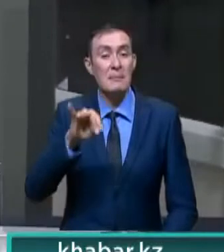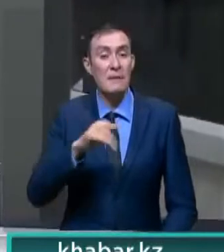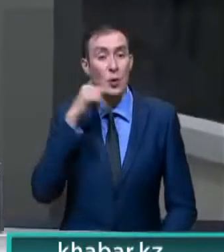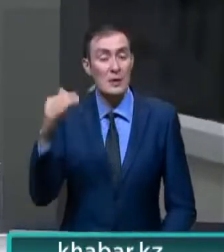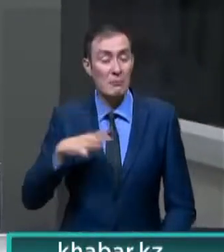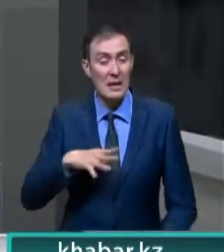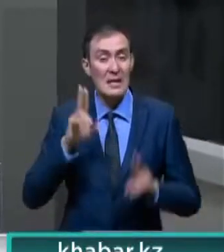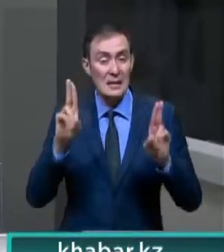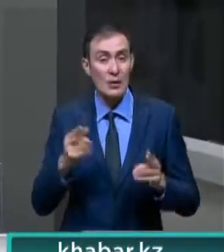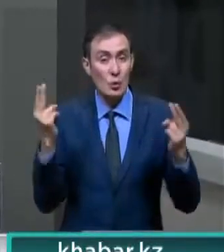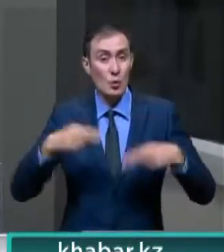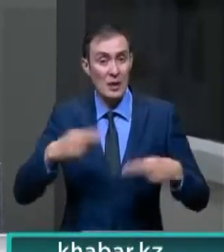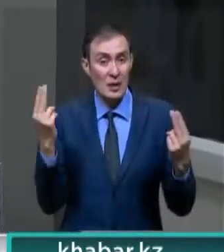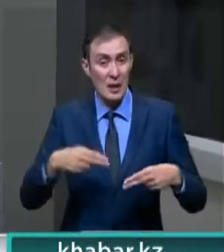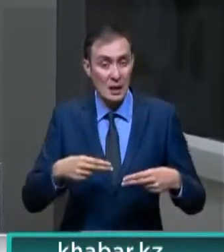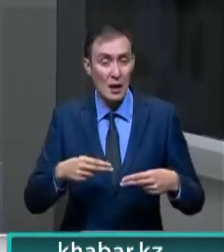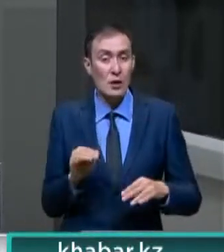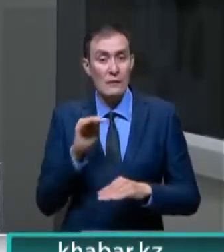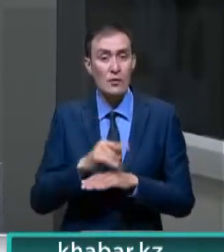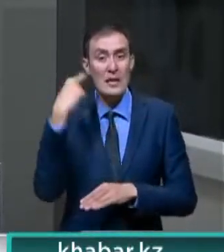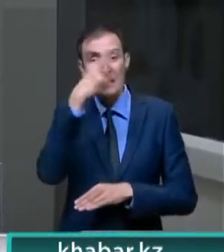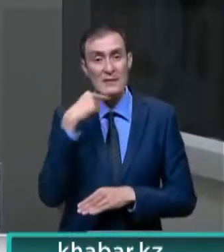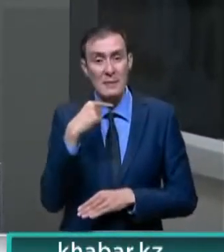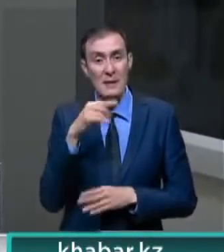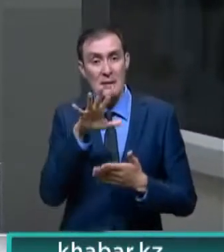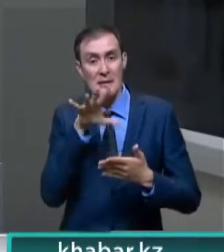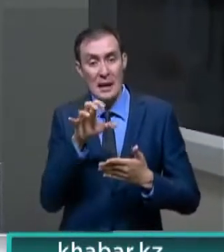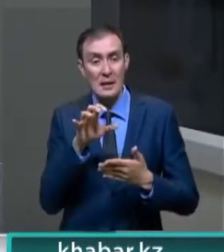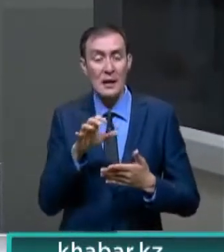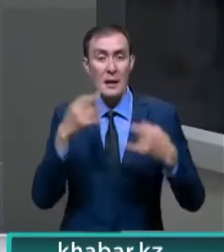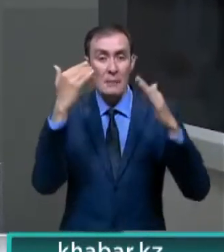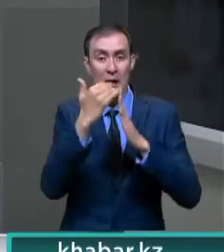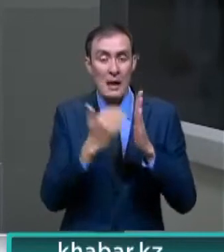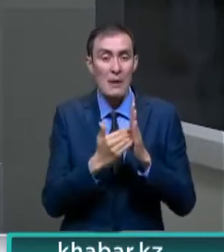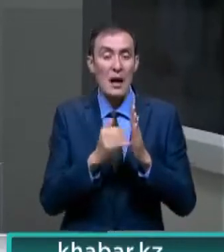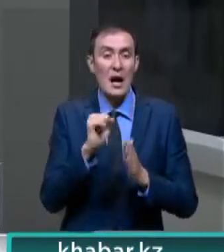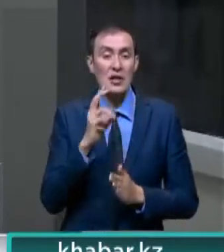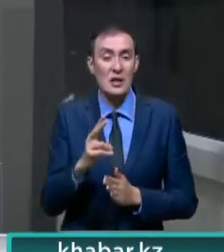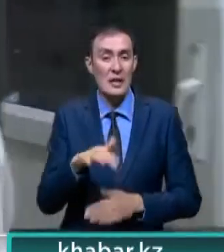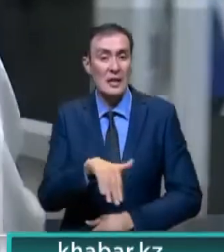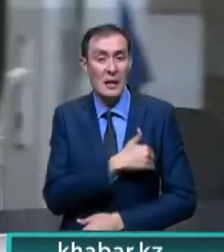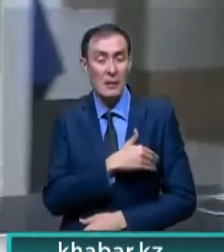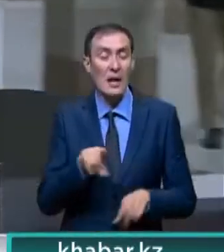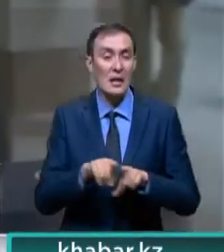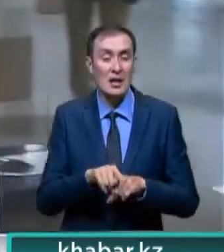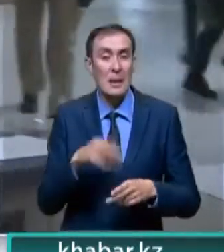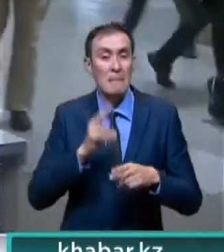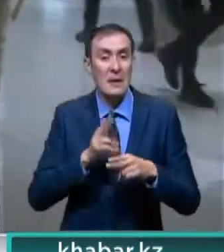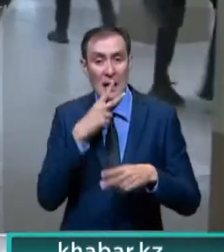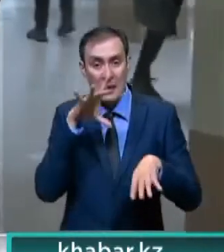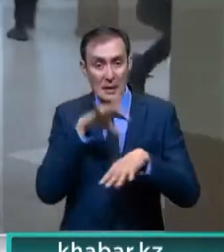стандартные турникеты даст на стиле лицевыми сканерами ошибкам и функциями термометрии а также